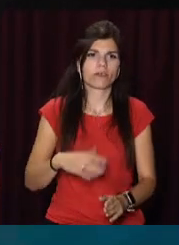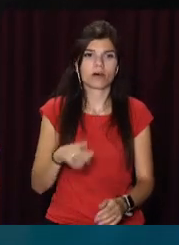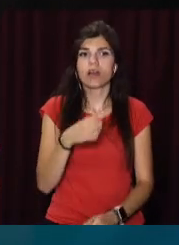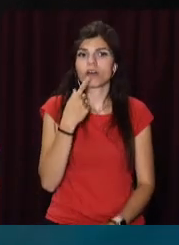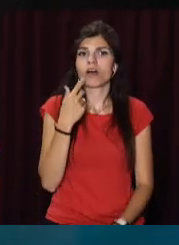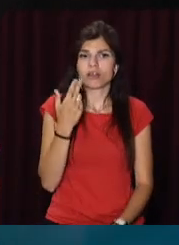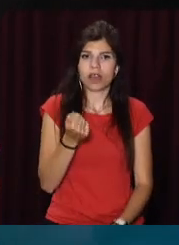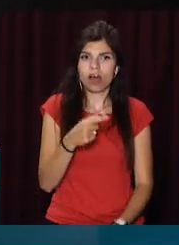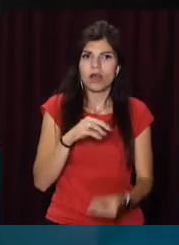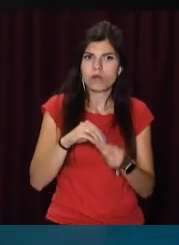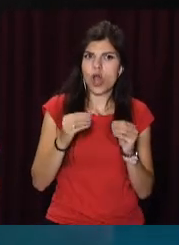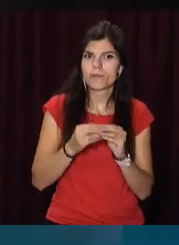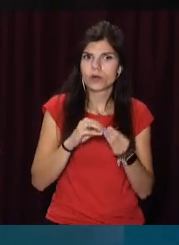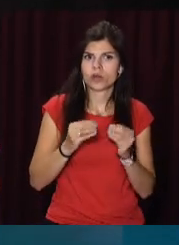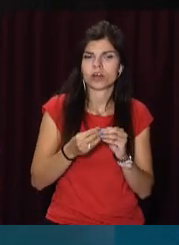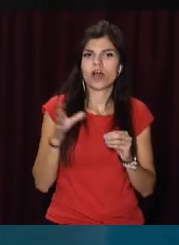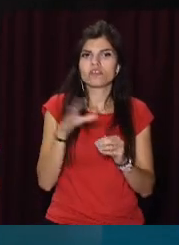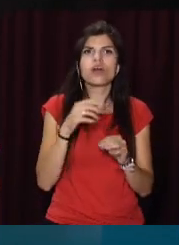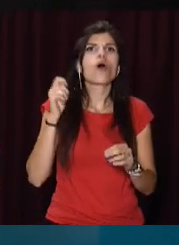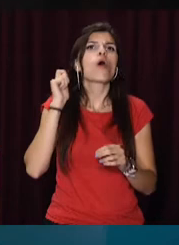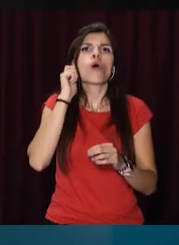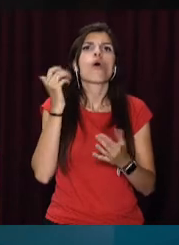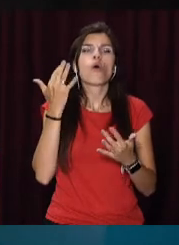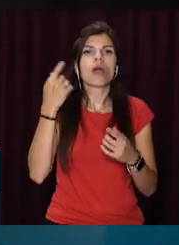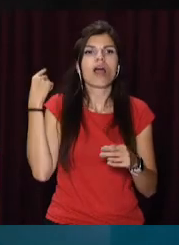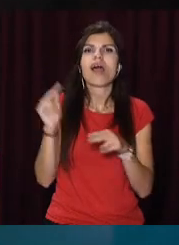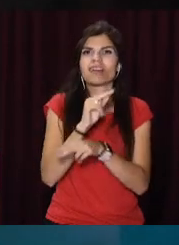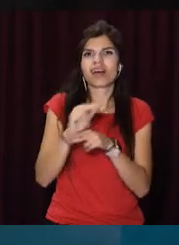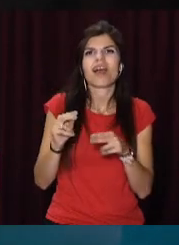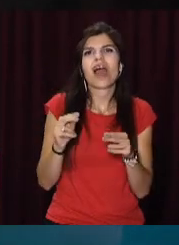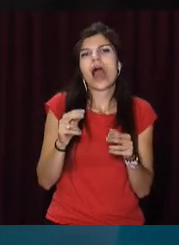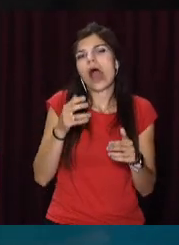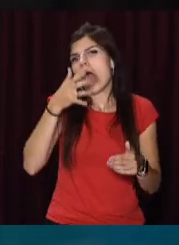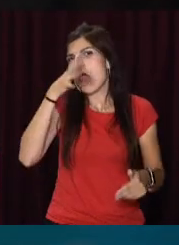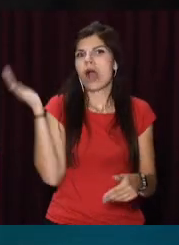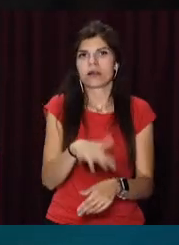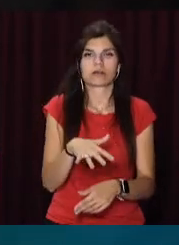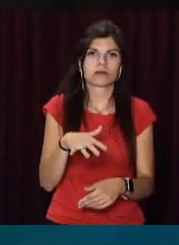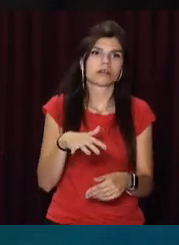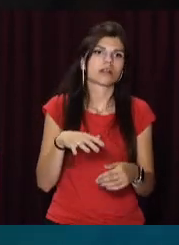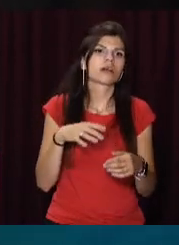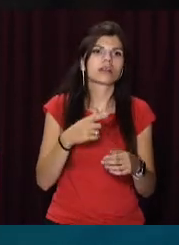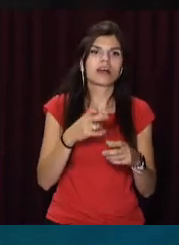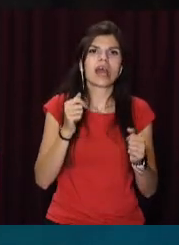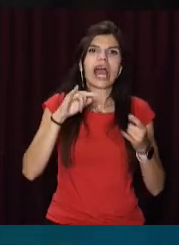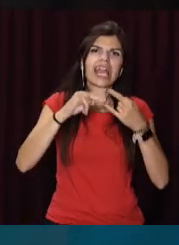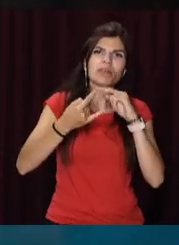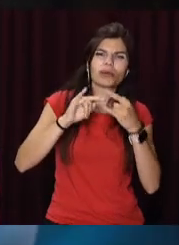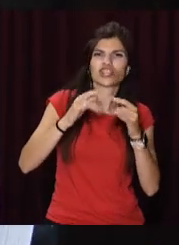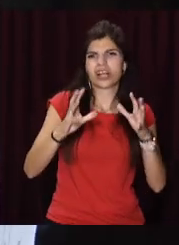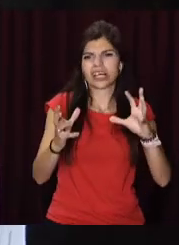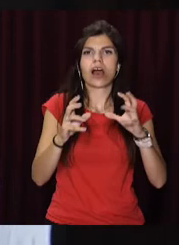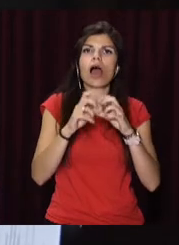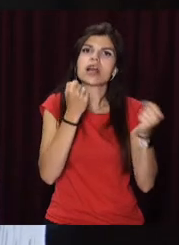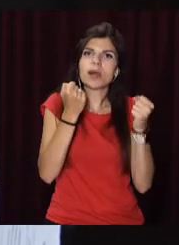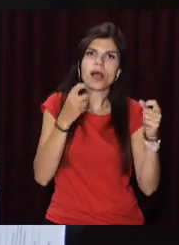звісно, що все це время, всі ці роки ремонт проводився аби як, збирались системи на кирпичах, никак это не